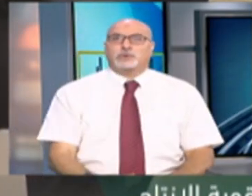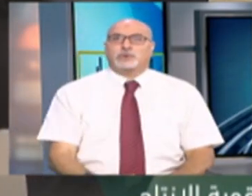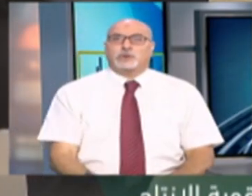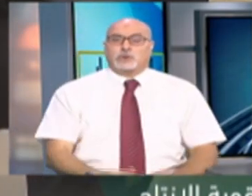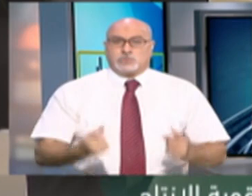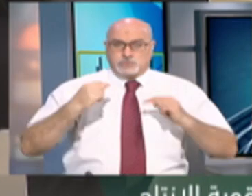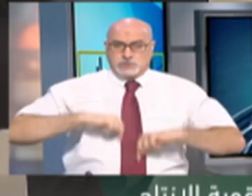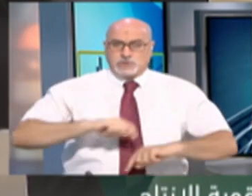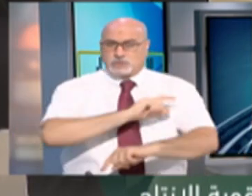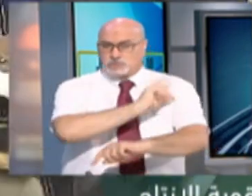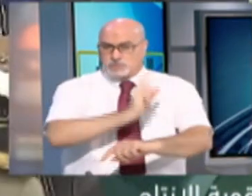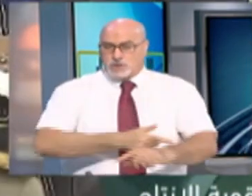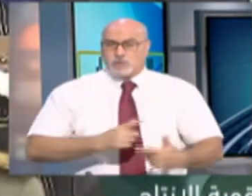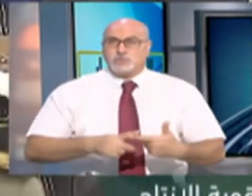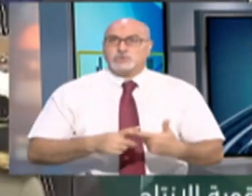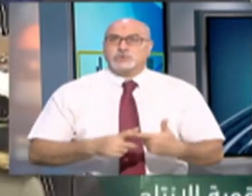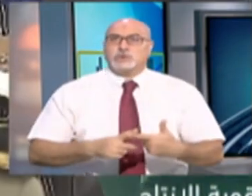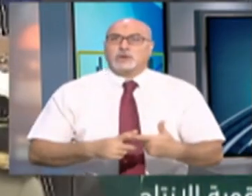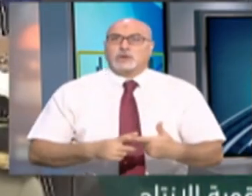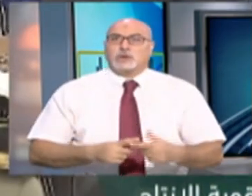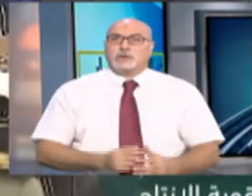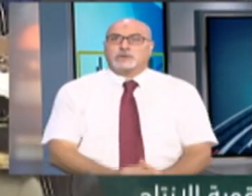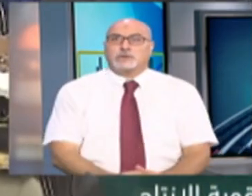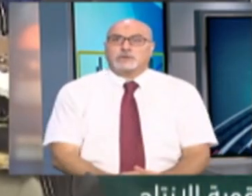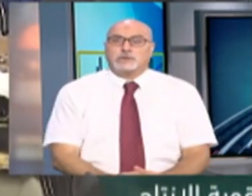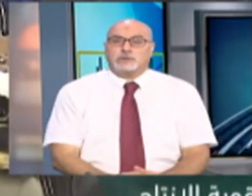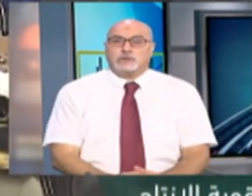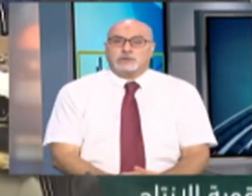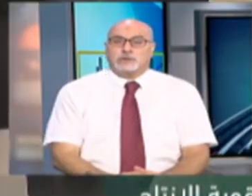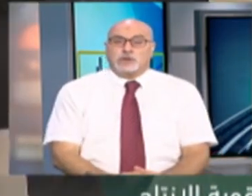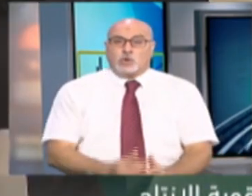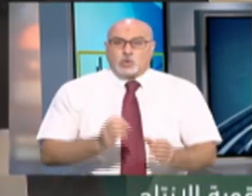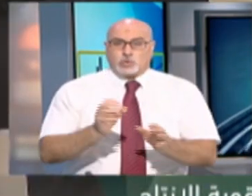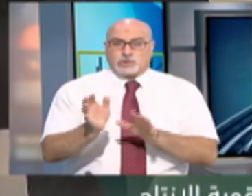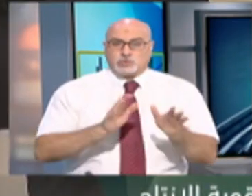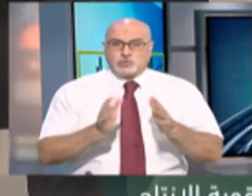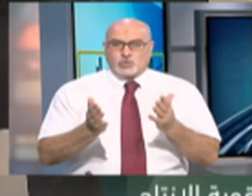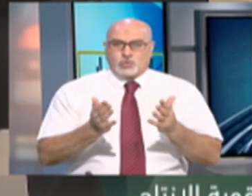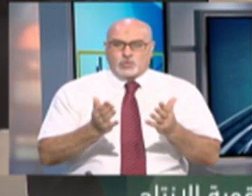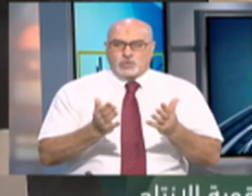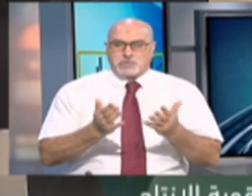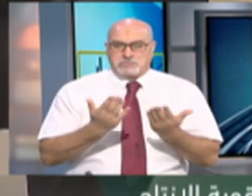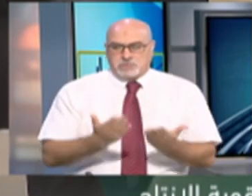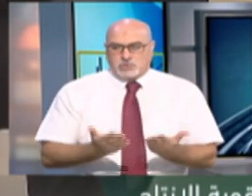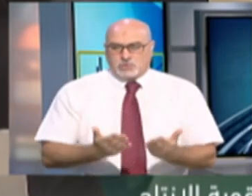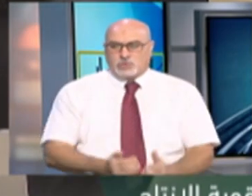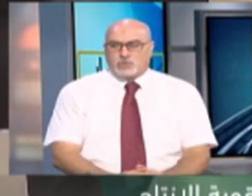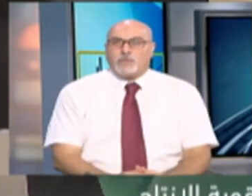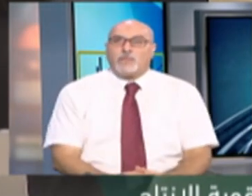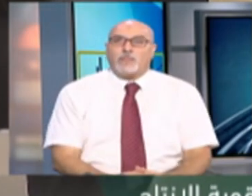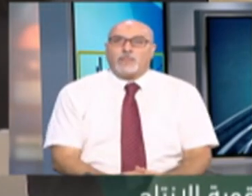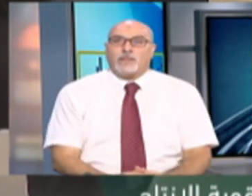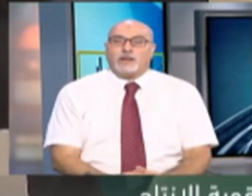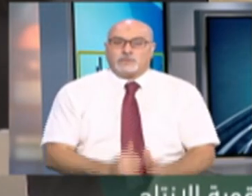الطاقة مع سيد وزير النقل، أن الاتجاه العالمي حاليا ماشي نحو